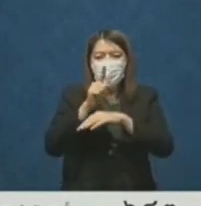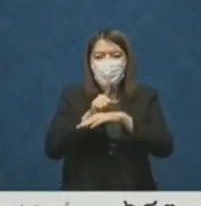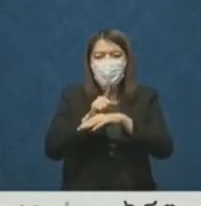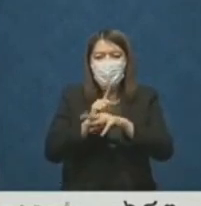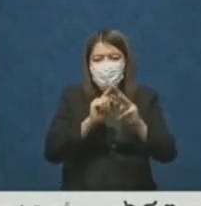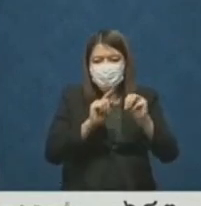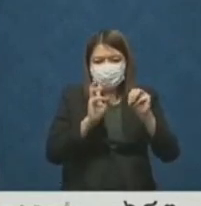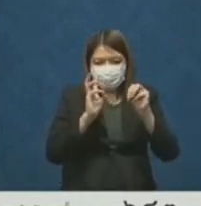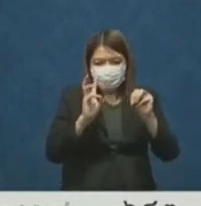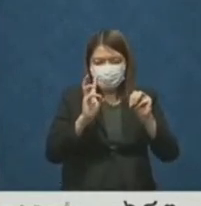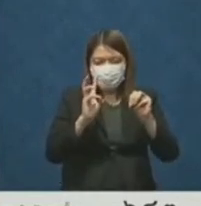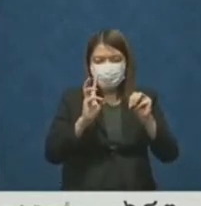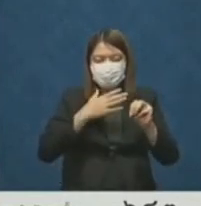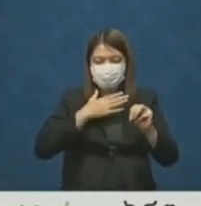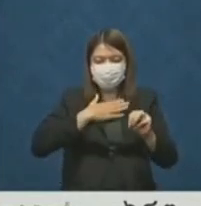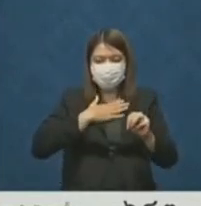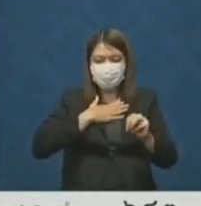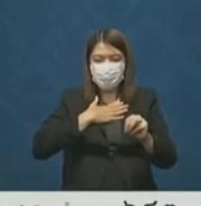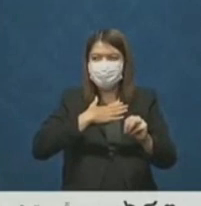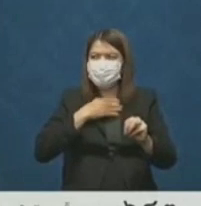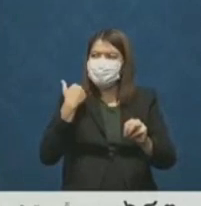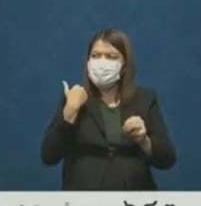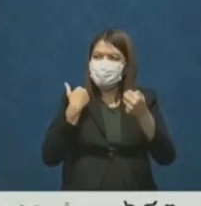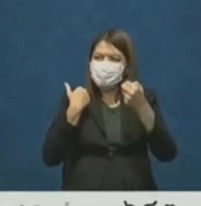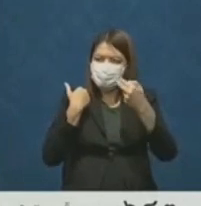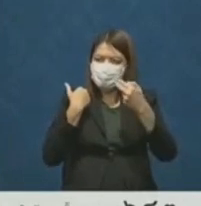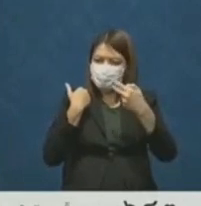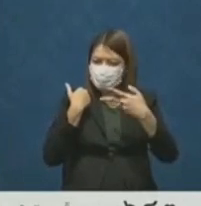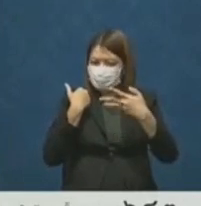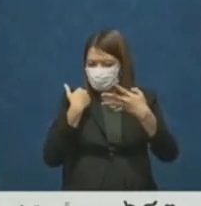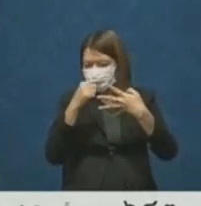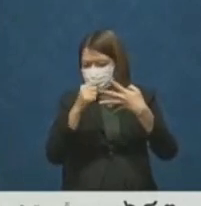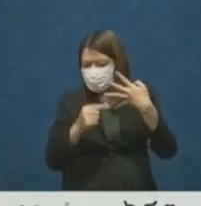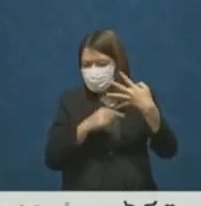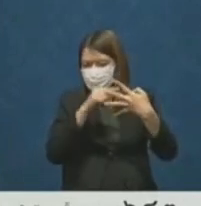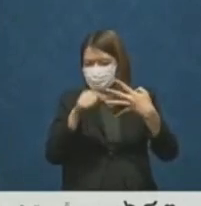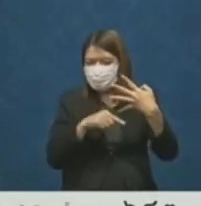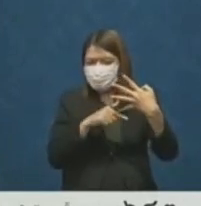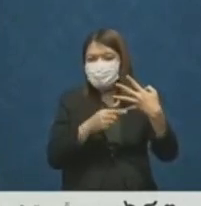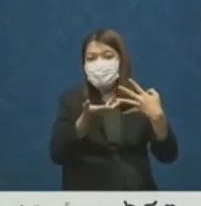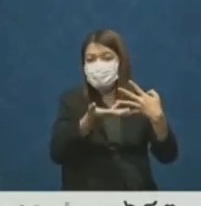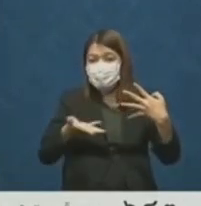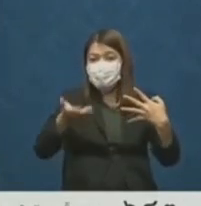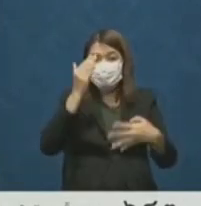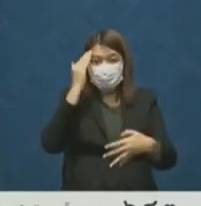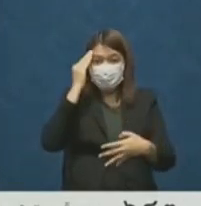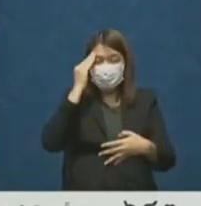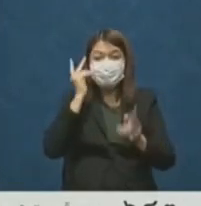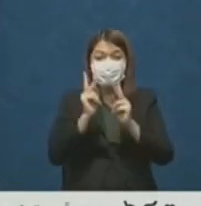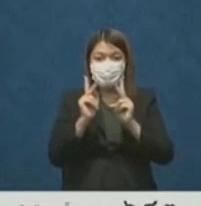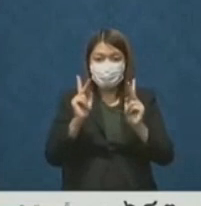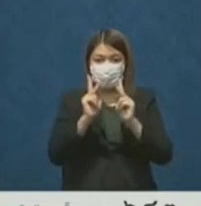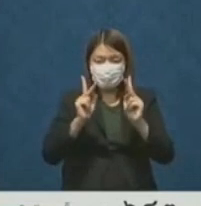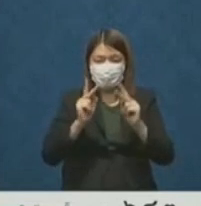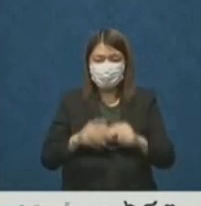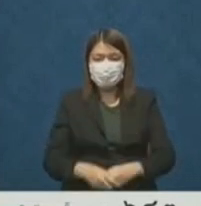านว่าถ้าในมาตรา6ผมมีอยู่สัก 3-4 เรื่องเพื่อให้ท่านประธานได้ทราบผ่านไปยังกร